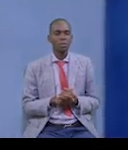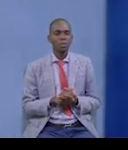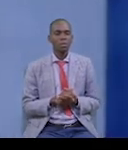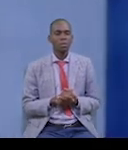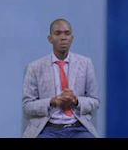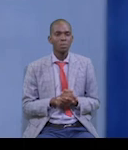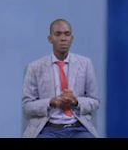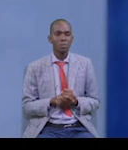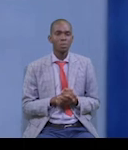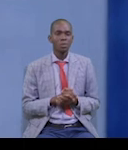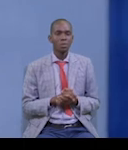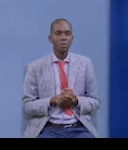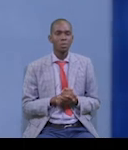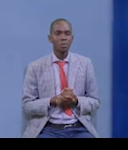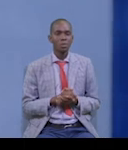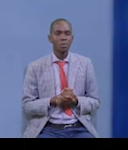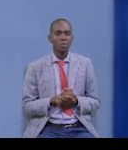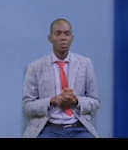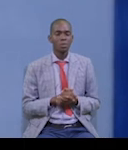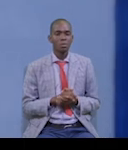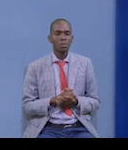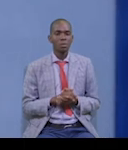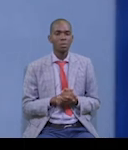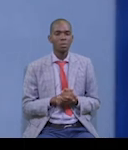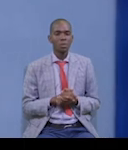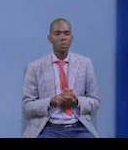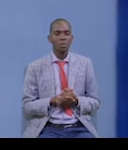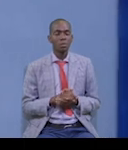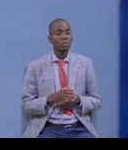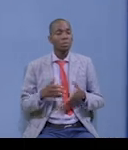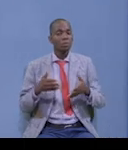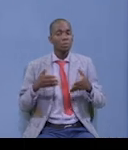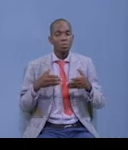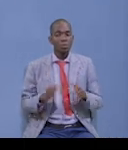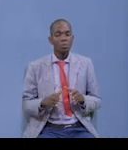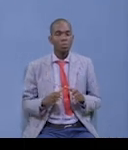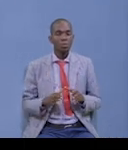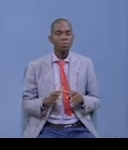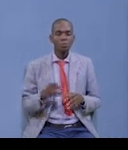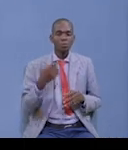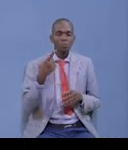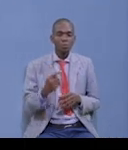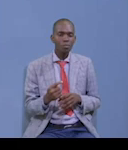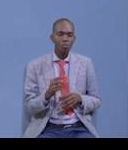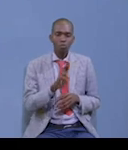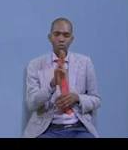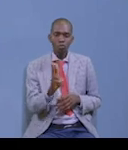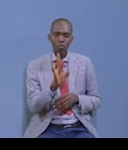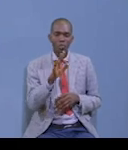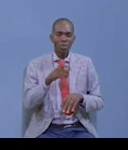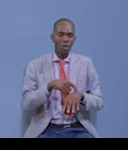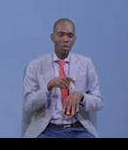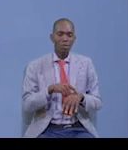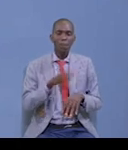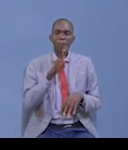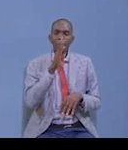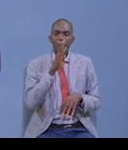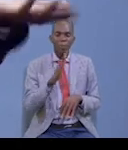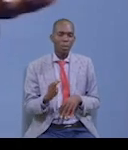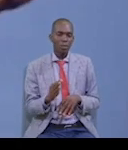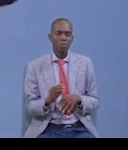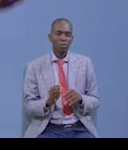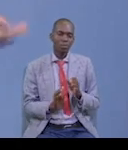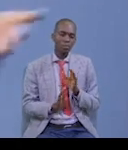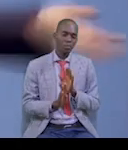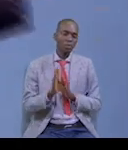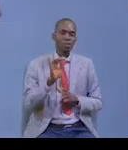ఆక్రమించుకుని వృధాగా ఉండే సమయంగా ఉండకూడదు. Let the use of your time be meaningful. మీ సమయాన్ని అర్థవంతంగా వినియోగించండి.